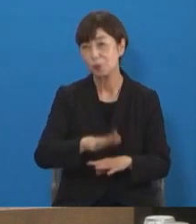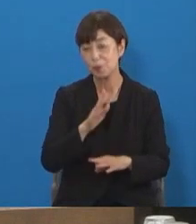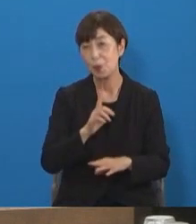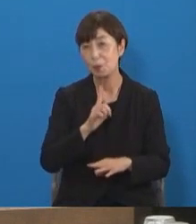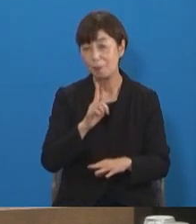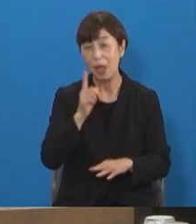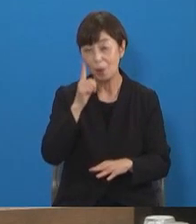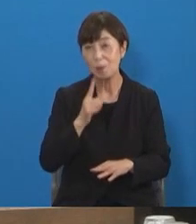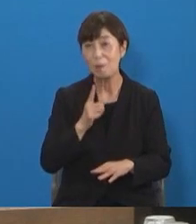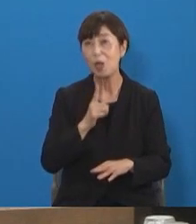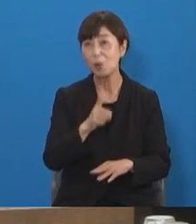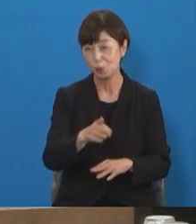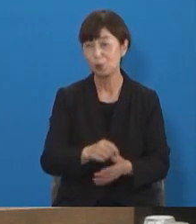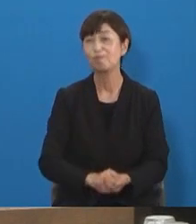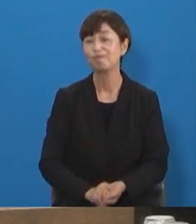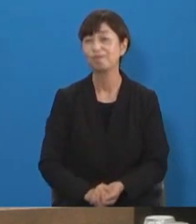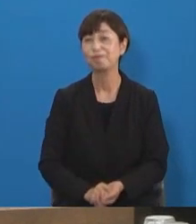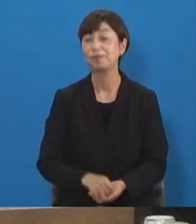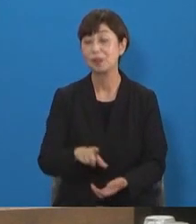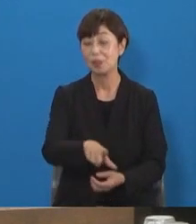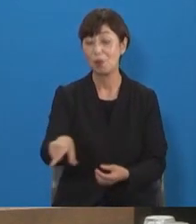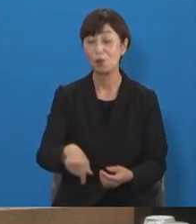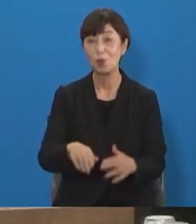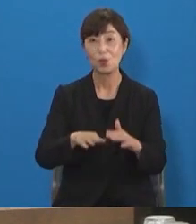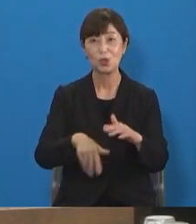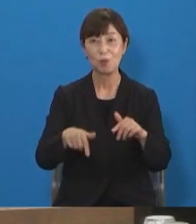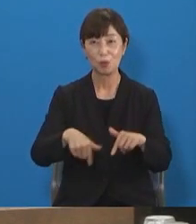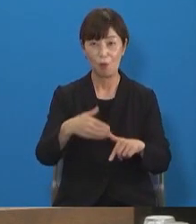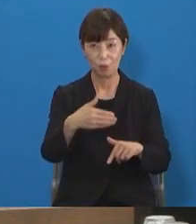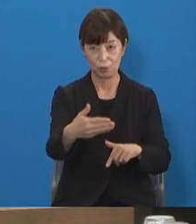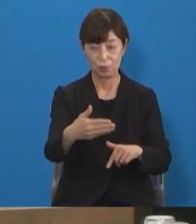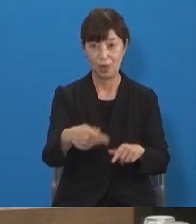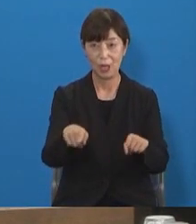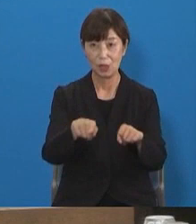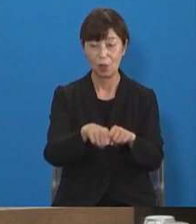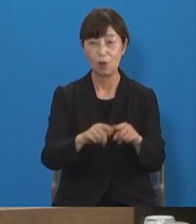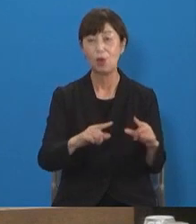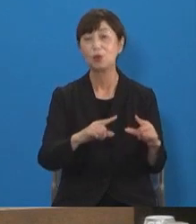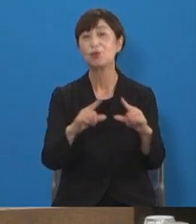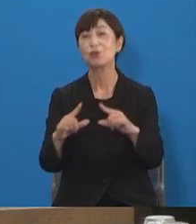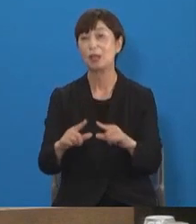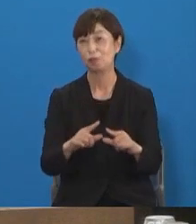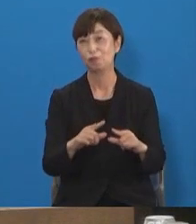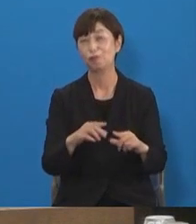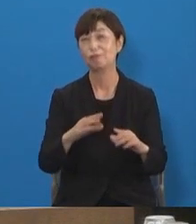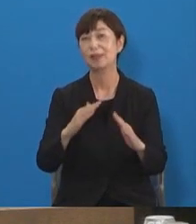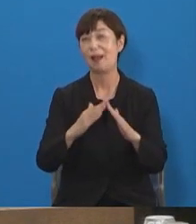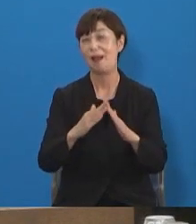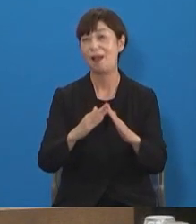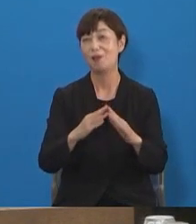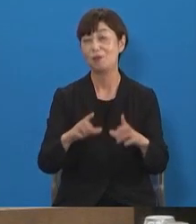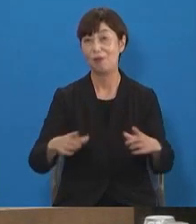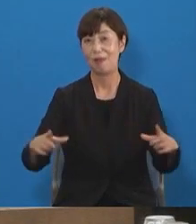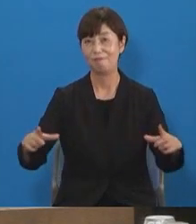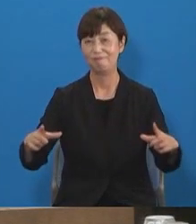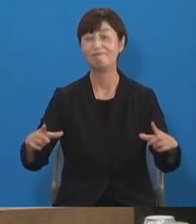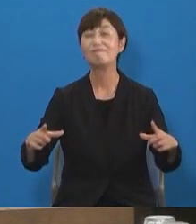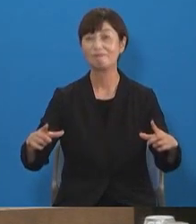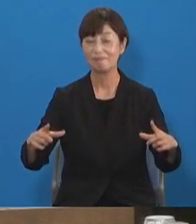さて、私の地元、下京区は、共同住宅が急増し、区内住戸数